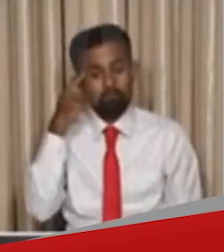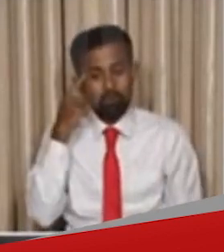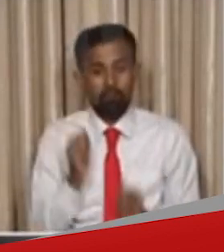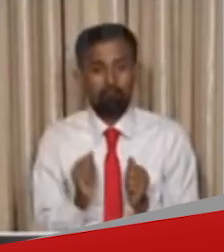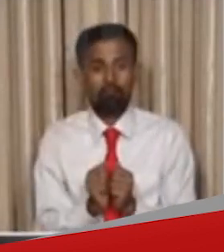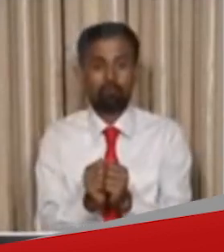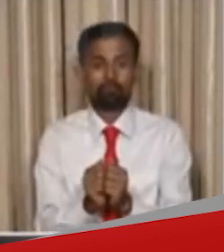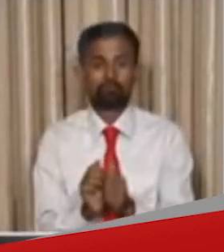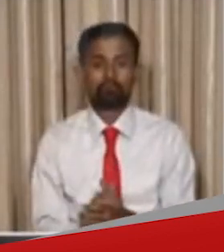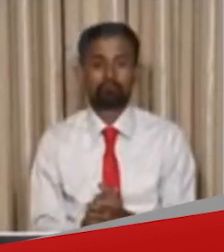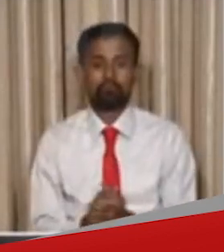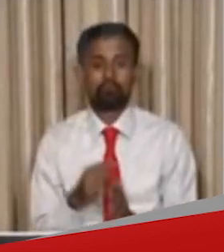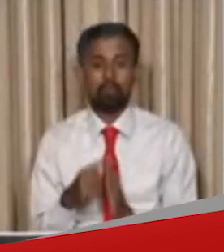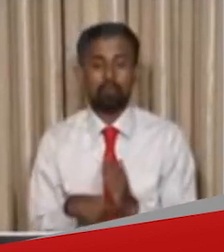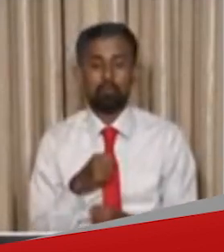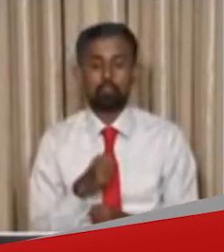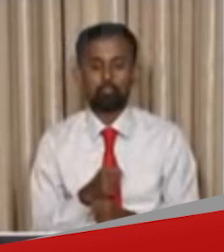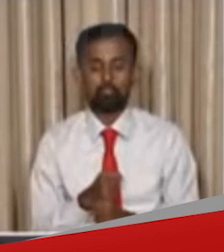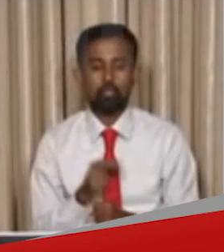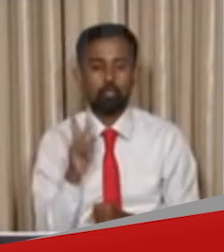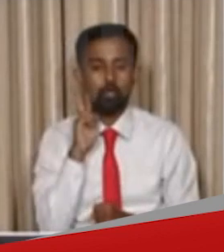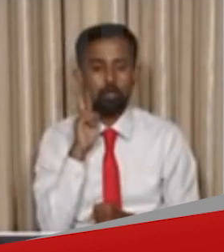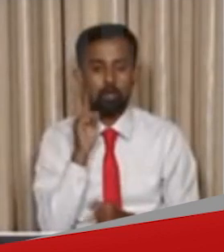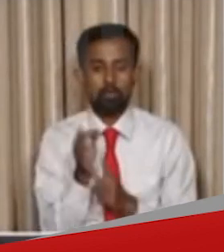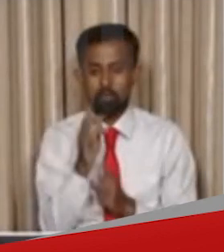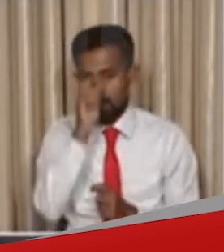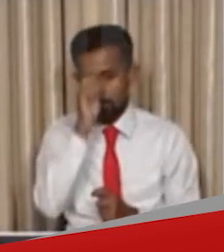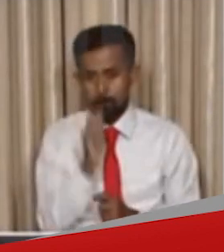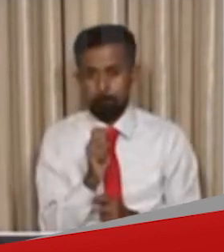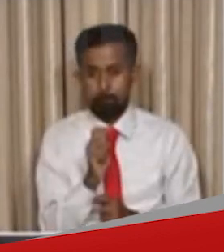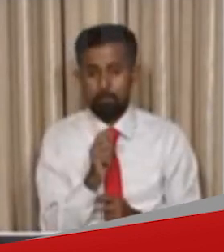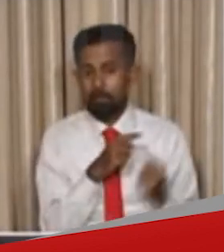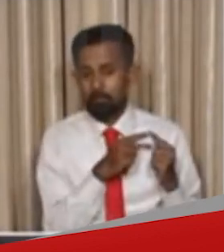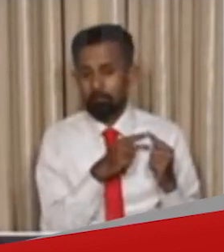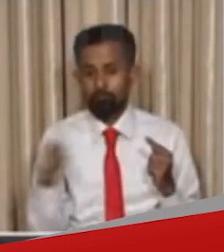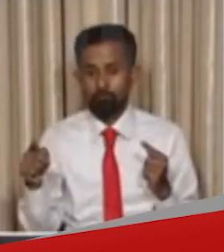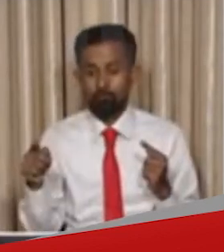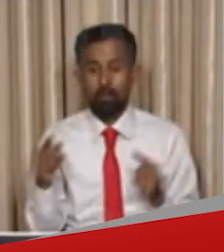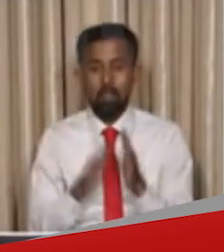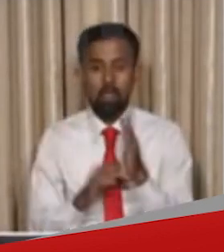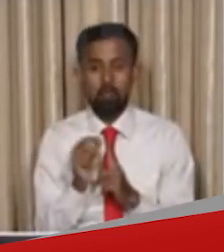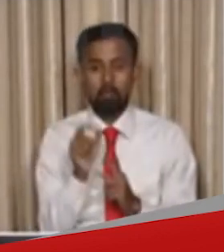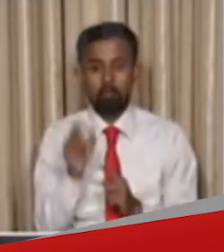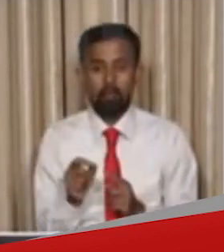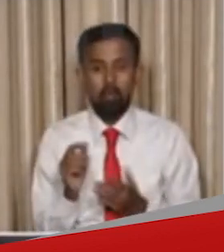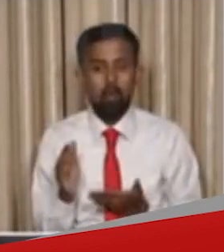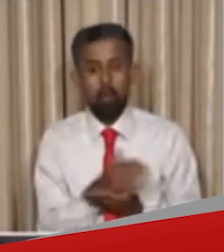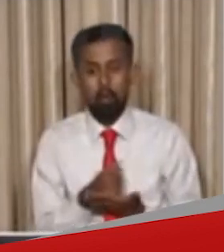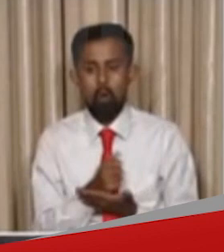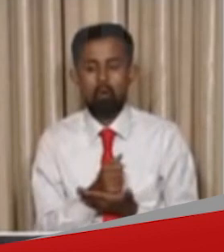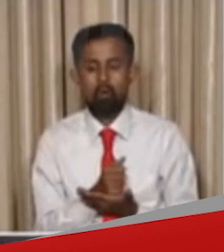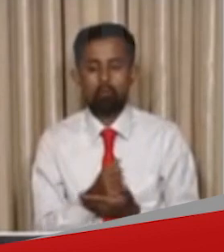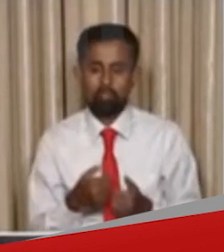පටන් අරගෙන මෙරටේ ආණ්ඩුවේ රනිල් වික්‍රමසිංහ ජනාධිපතිවරයාගේ ඉඳලා ඒ ඉන්න මැති ඇමතිවරු සියල්ල